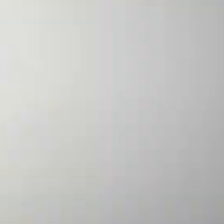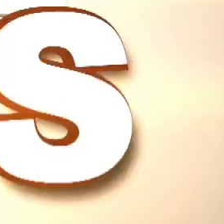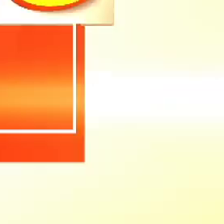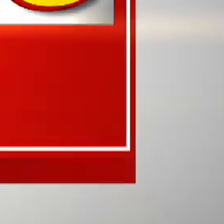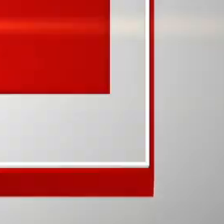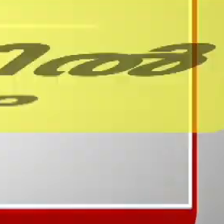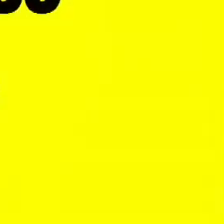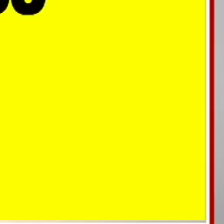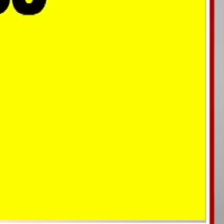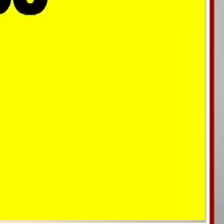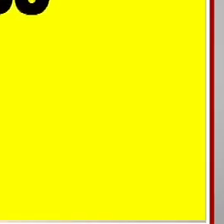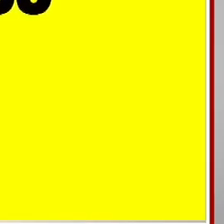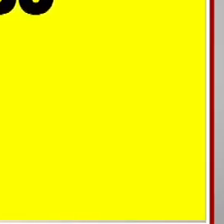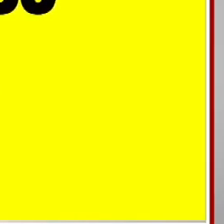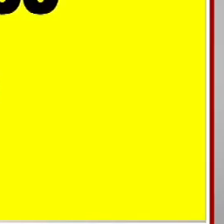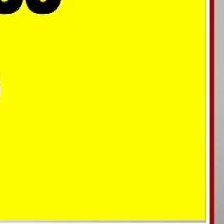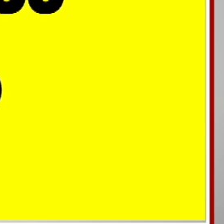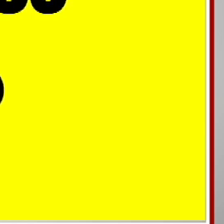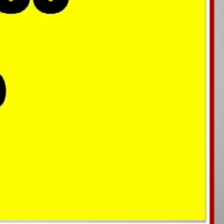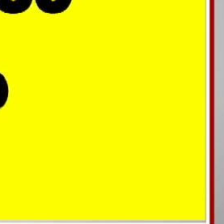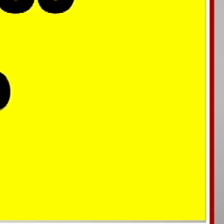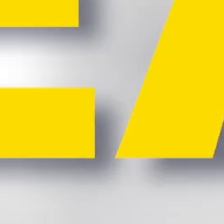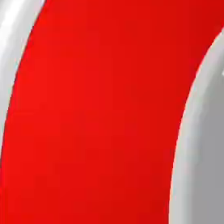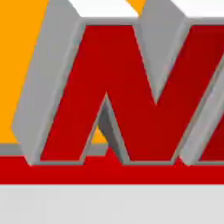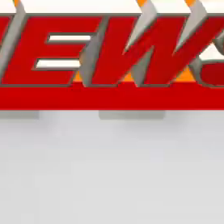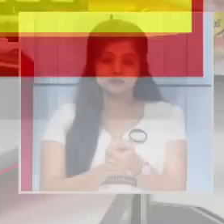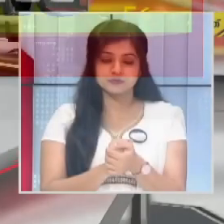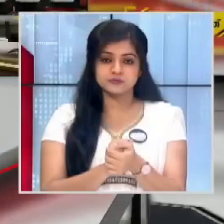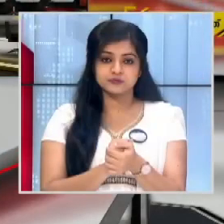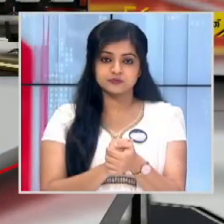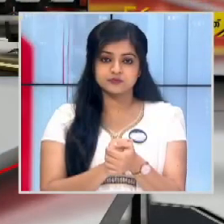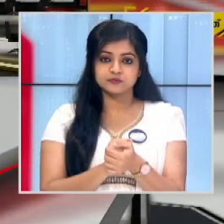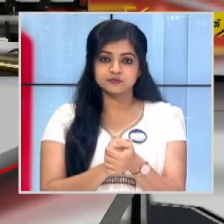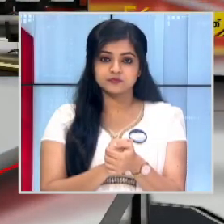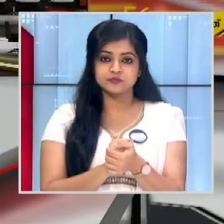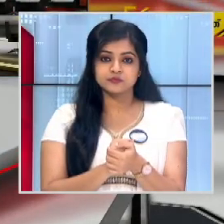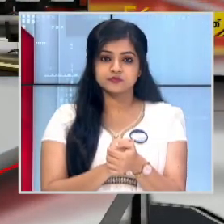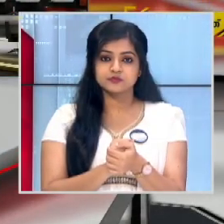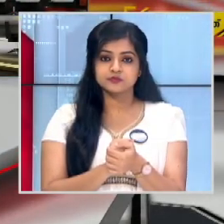ജില്ലാ ആശുപത്രിയിലേക്ക് മാറ്റിയിട്ടുണ്ട്. പ്രവിത, ശരി, സൂരജ് സജിയാണ് വിവരങ്ങൾ നൽകിയത്.